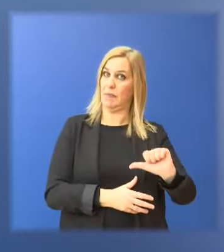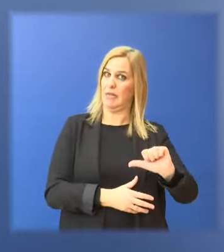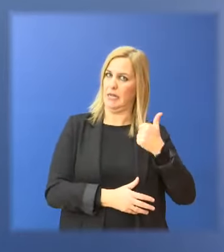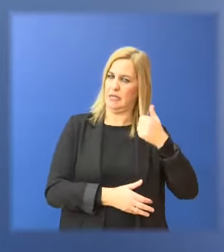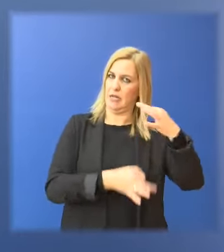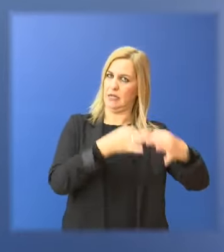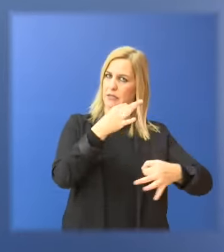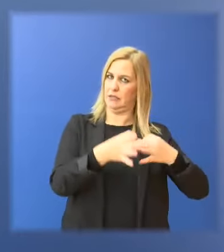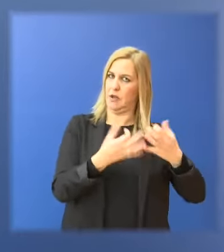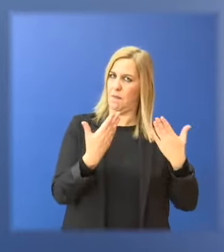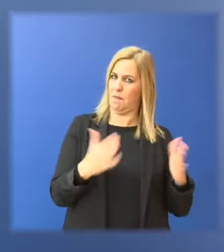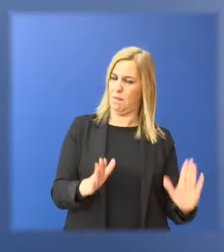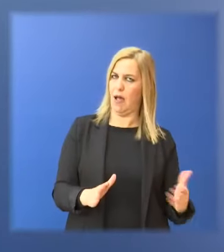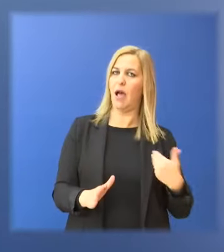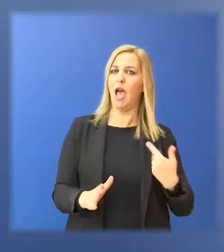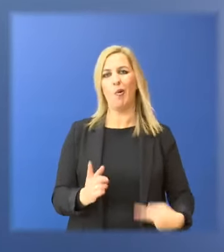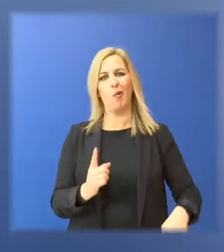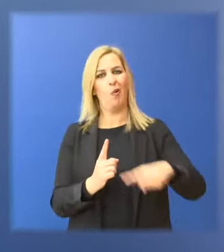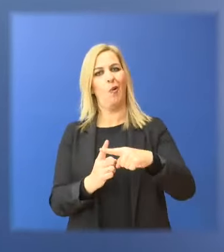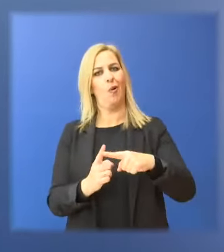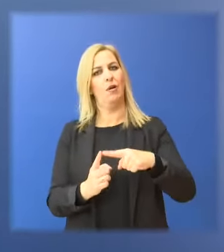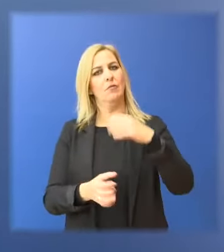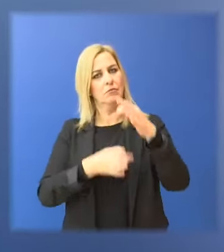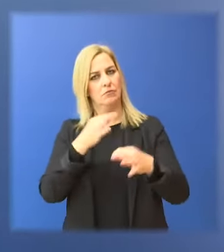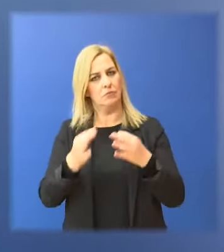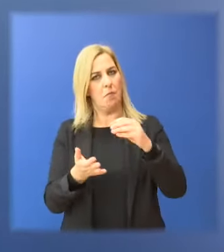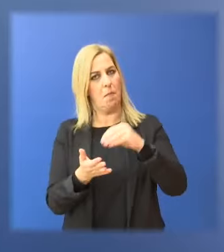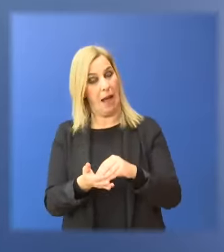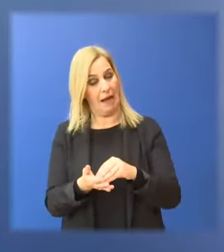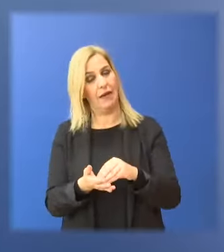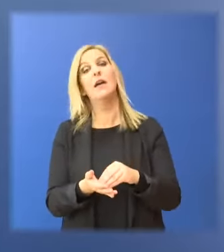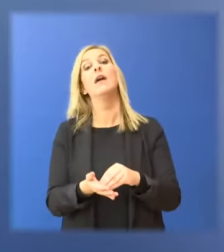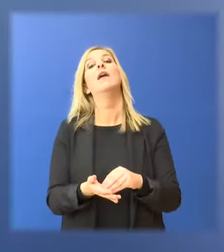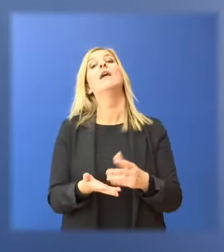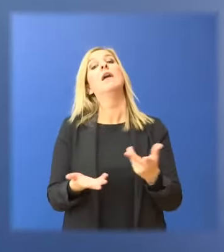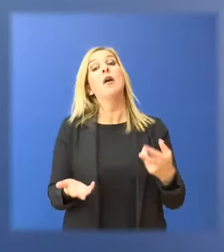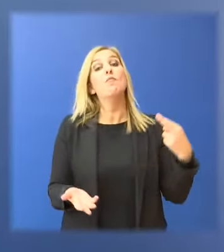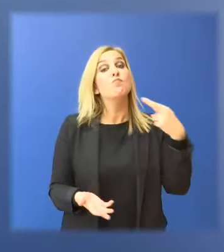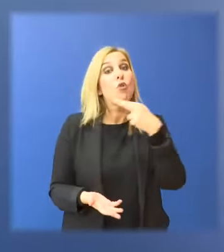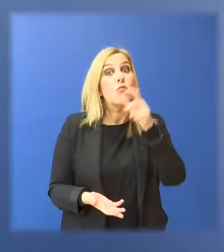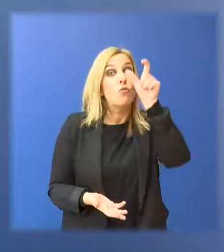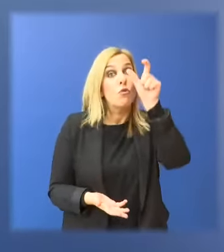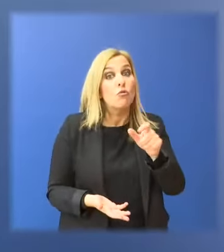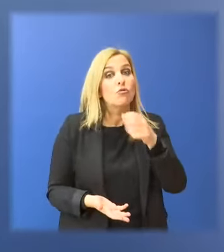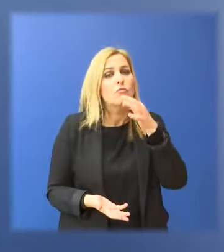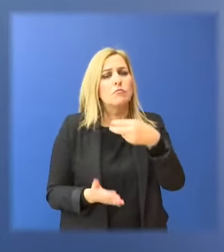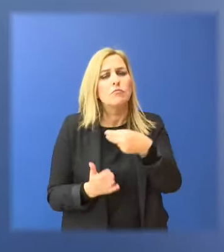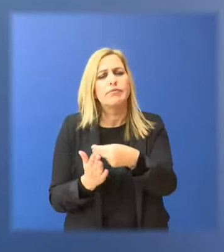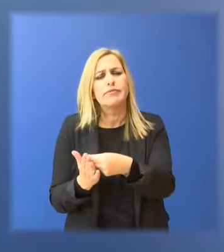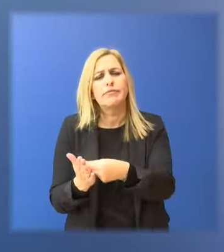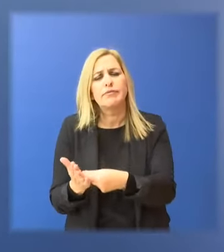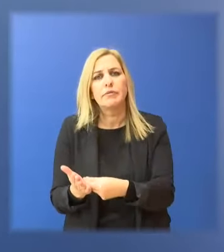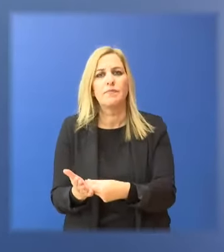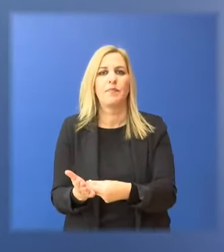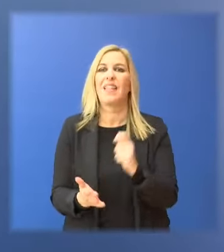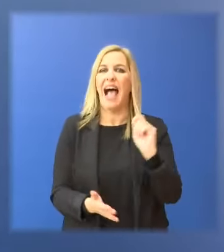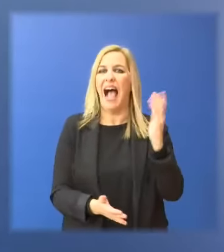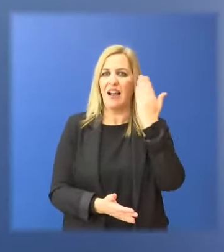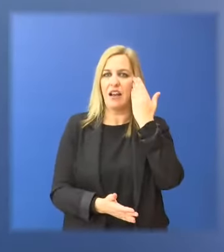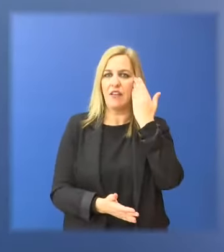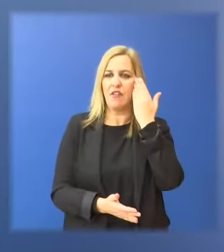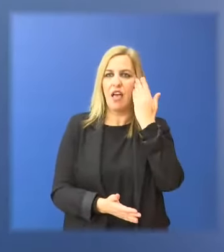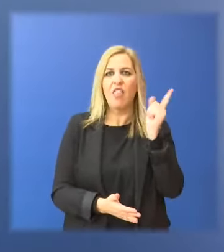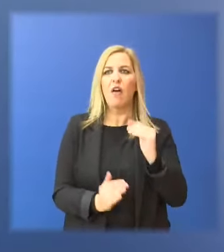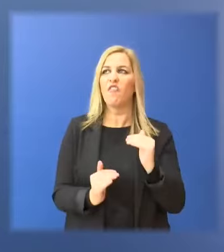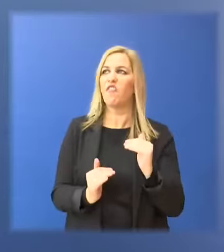Σκρέκα, κάποιες επιπλέον παρεμβάσεις. Αυτό που θέλω να γίνει σαφές, το έχει πει πολλές φορές ο Πρωθυπουργός, είναι ένα δυναμικό φαινόμενο η ακρίβεια.